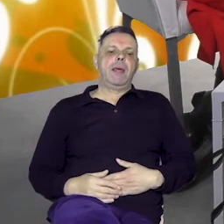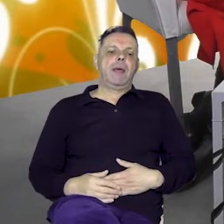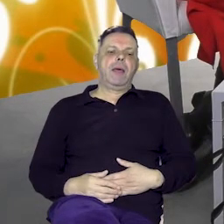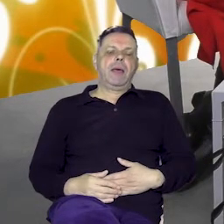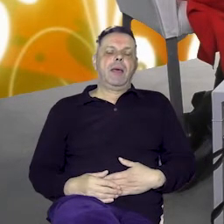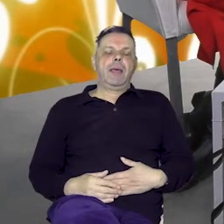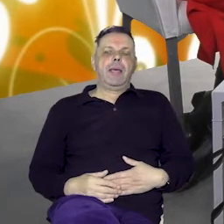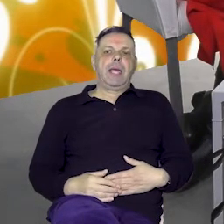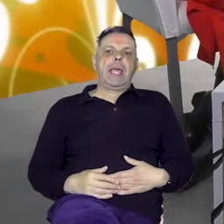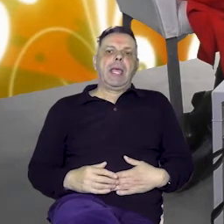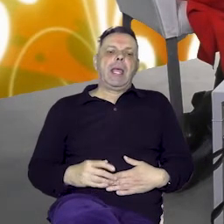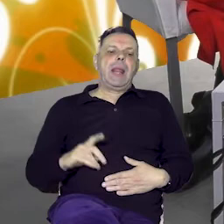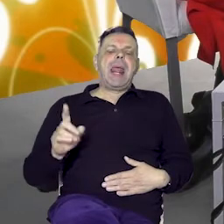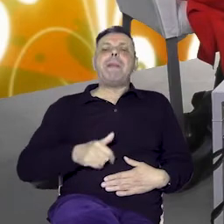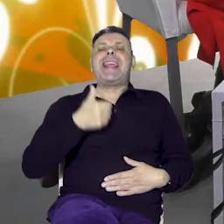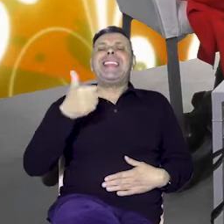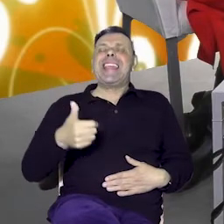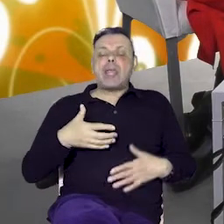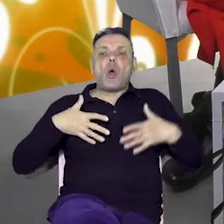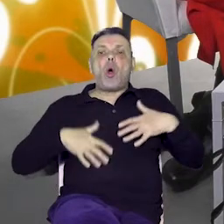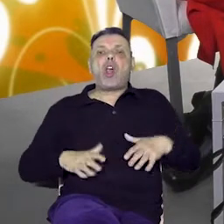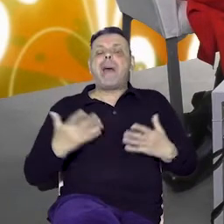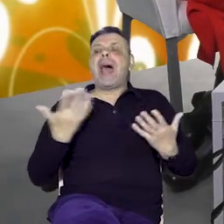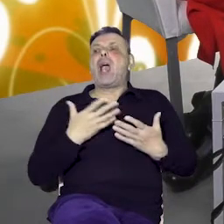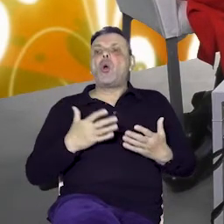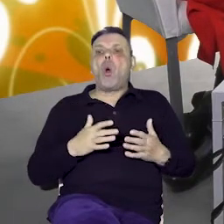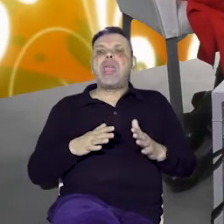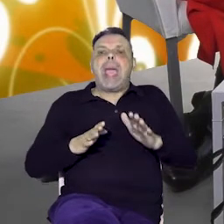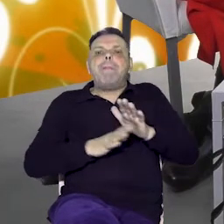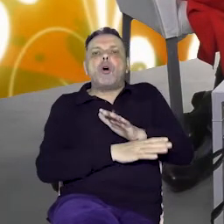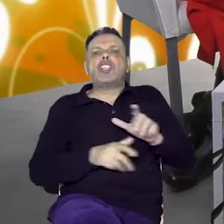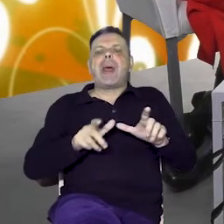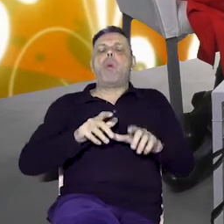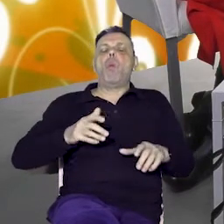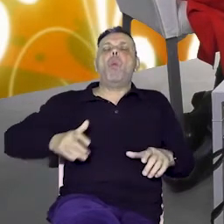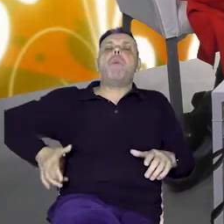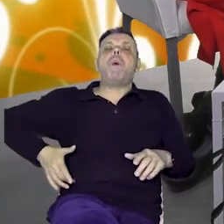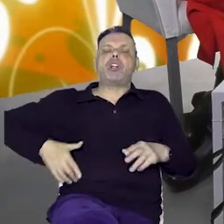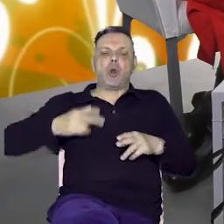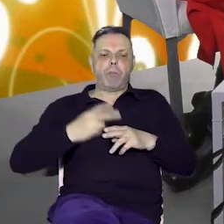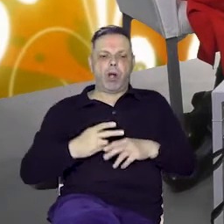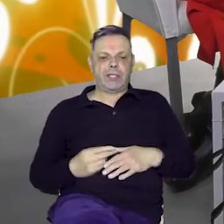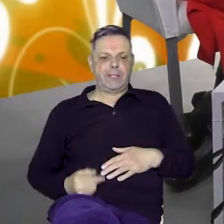da nema niti jednog tkiva ili organa koji je pošteđen u bubrežnoj bolesti. Ali još mi gledamo